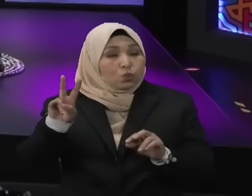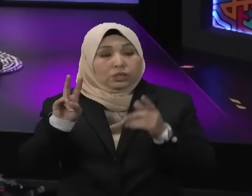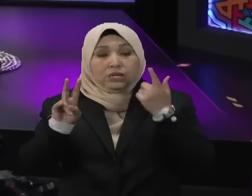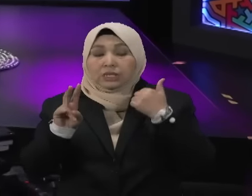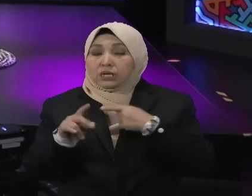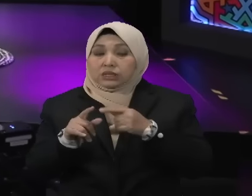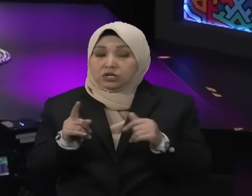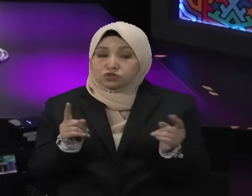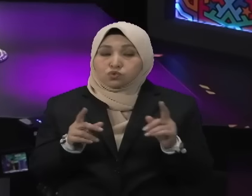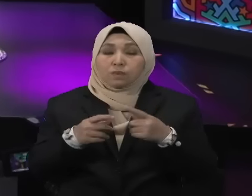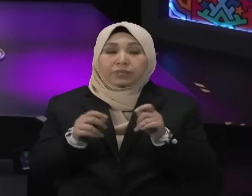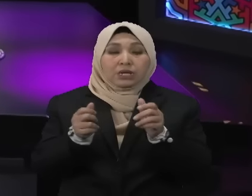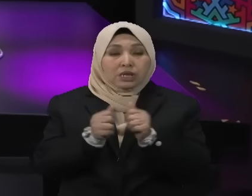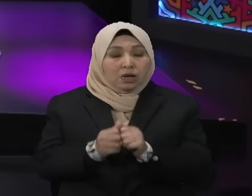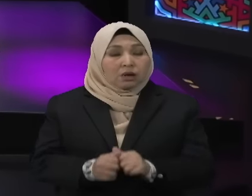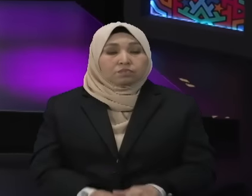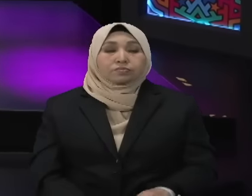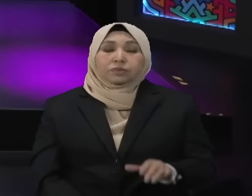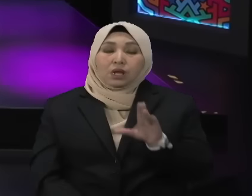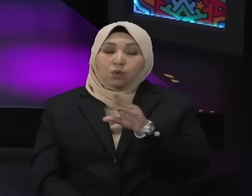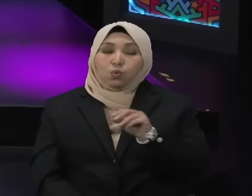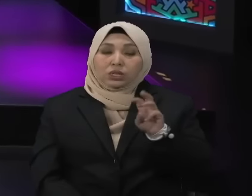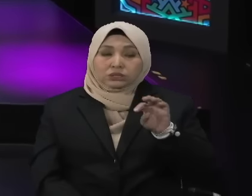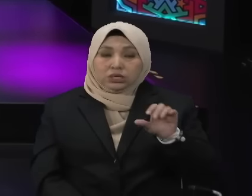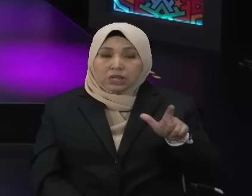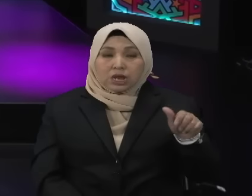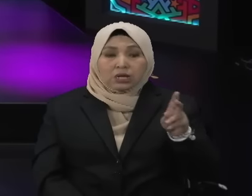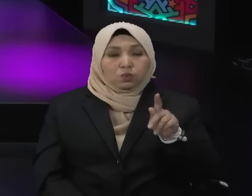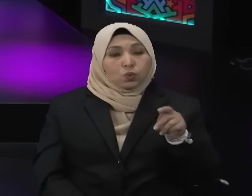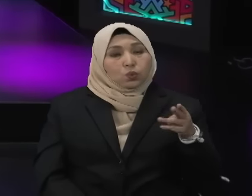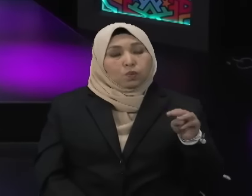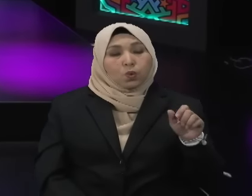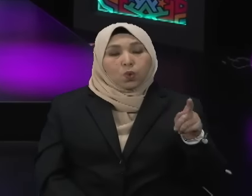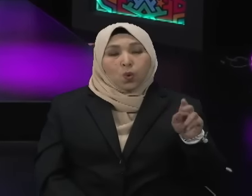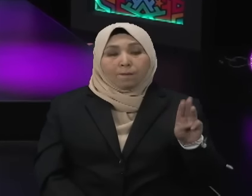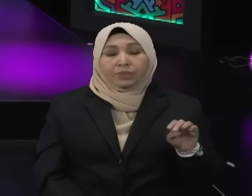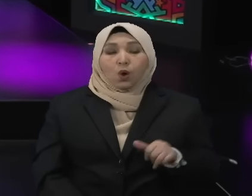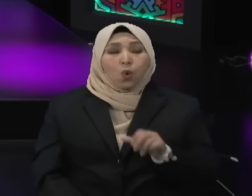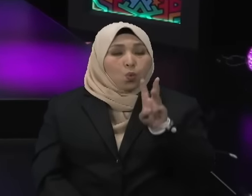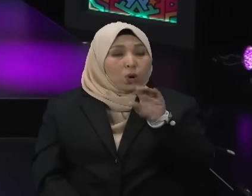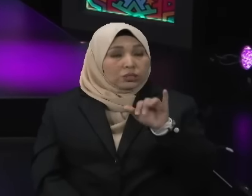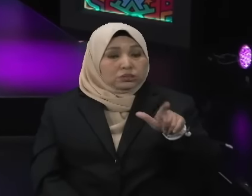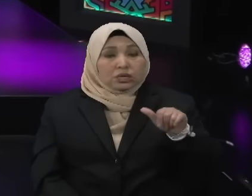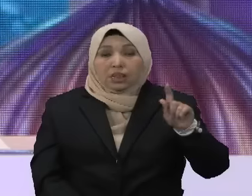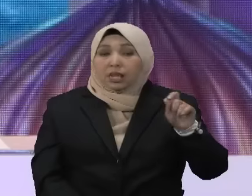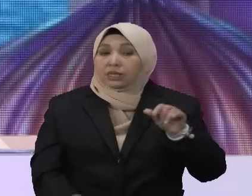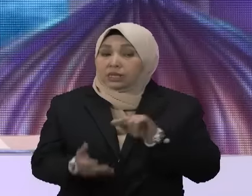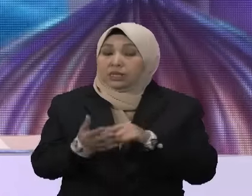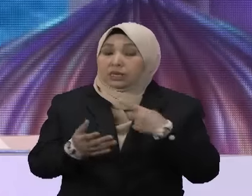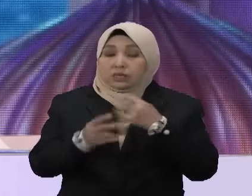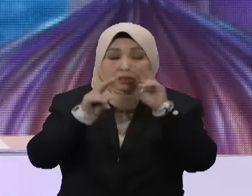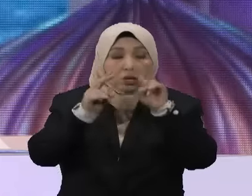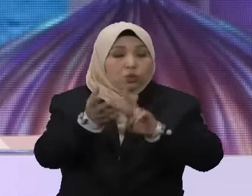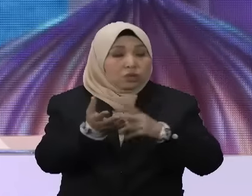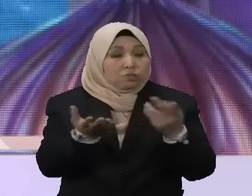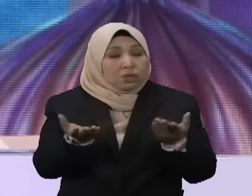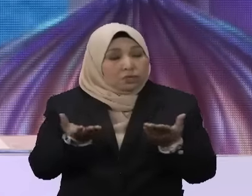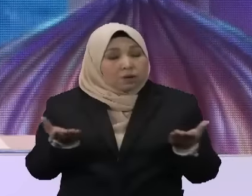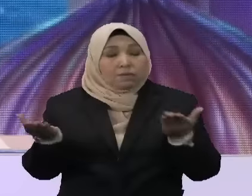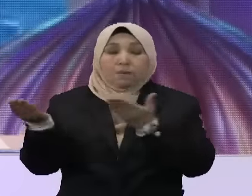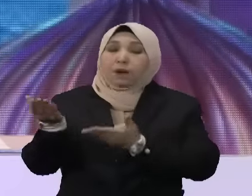jumpa dengan idza dzukirallahu wajilat qulubuhum. Perkataan wajilat di sini kalau kita tengok terjemahan di sini pun, dia